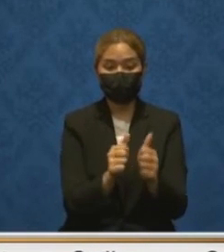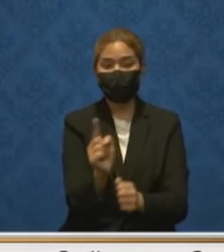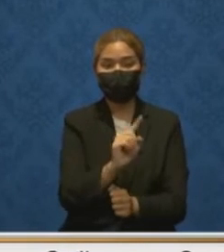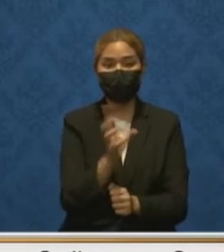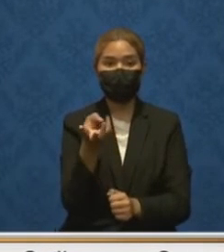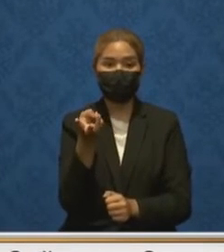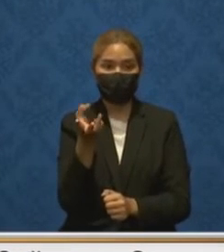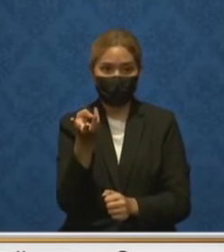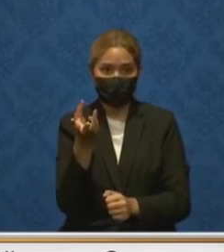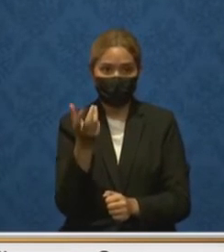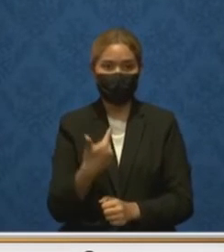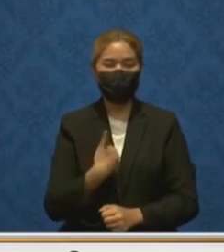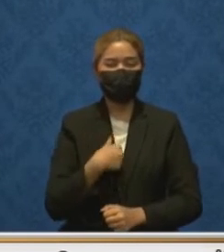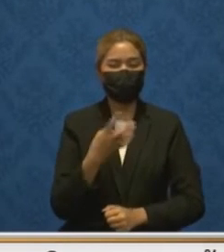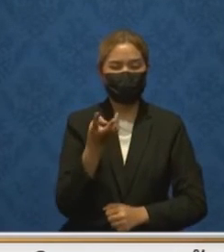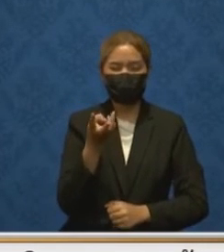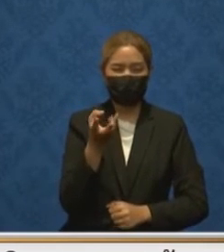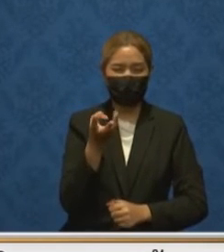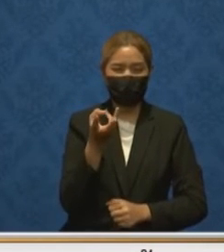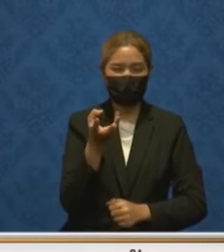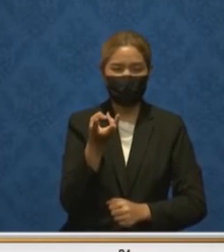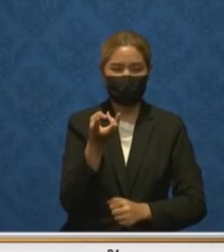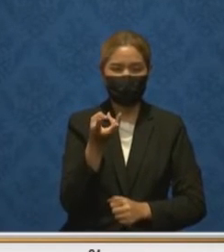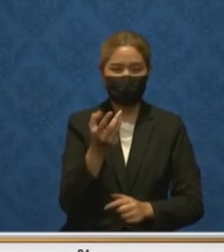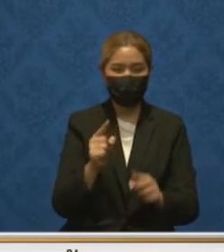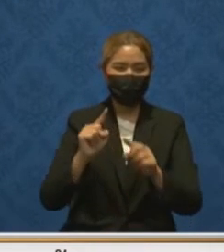เรื่องความไม่หลากหลายของพันข้าว